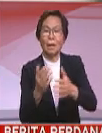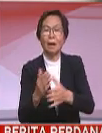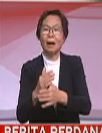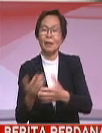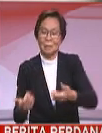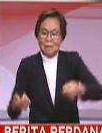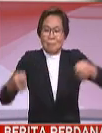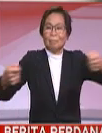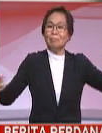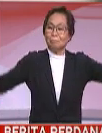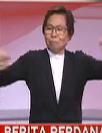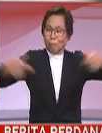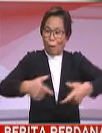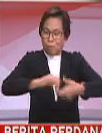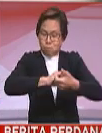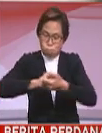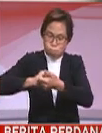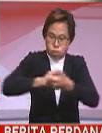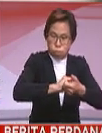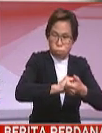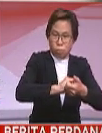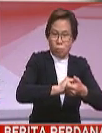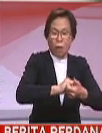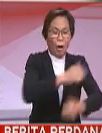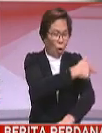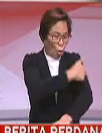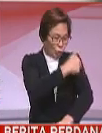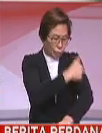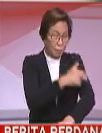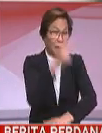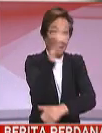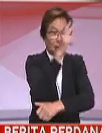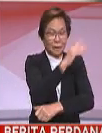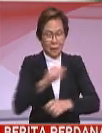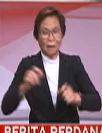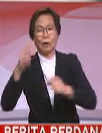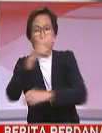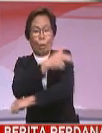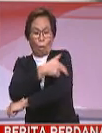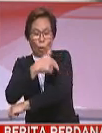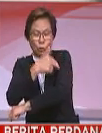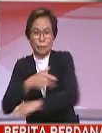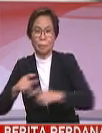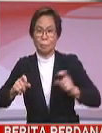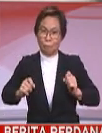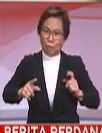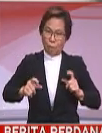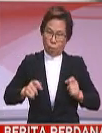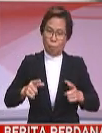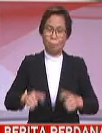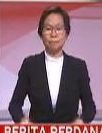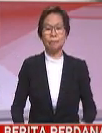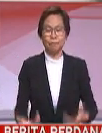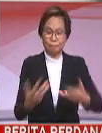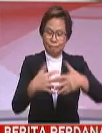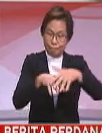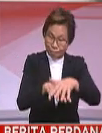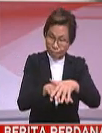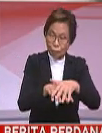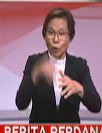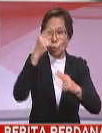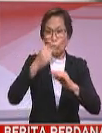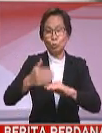ataupun smart partnership di antara fasiliti publik dan fasiliti swasta